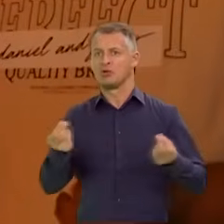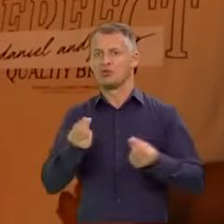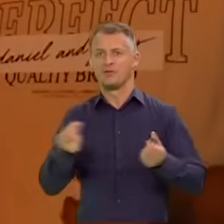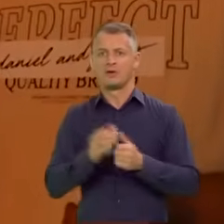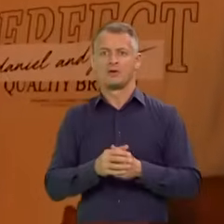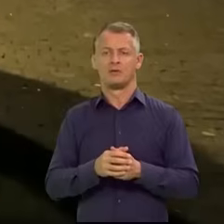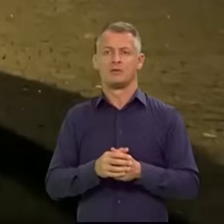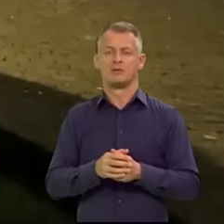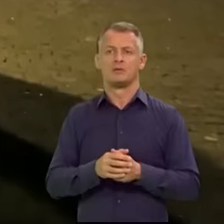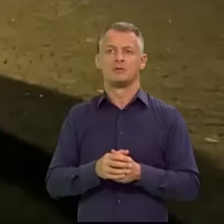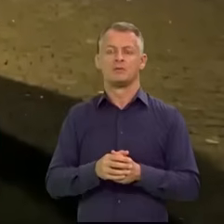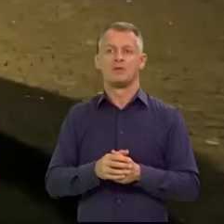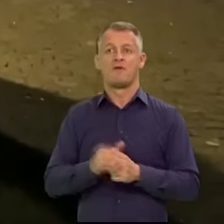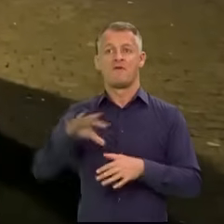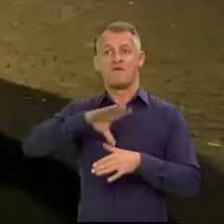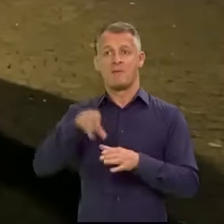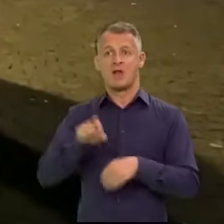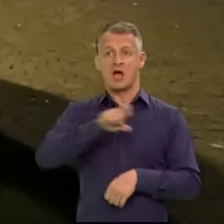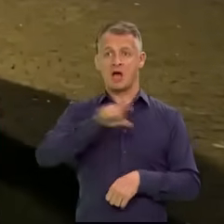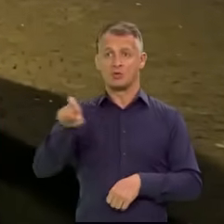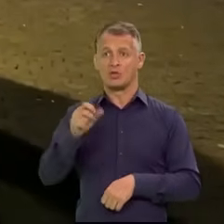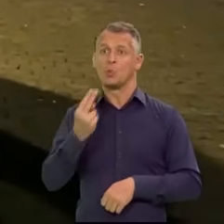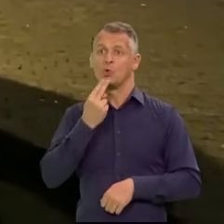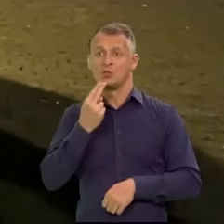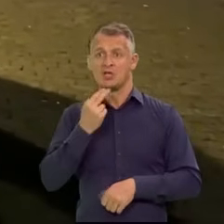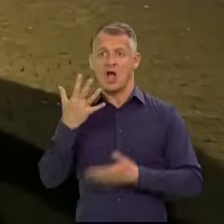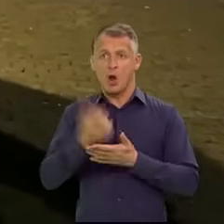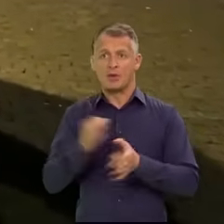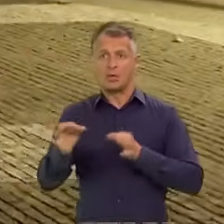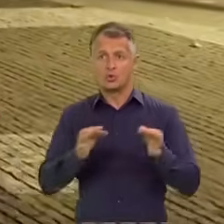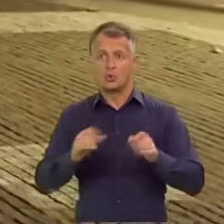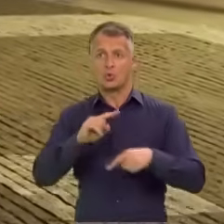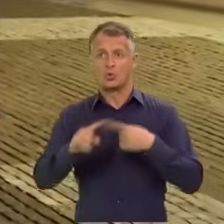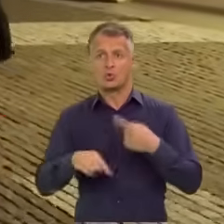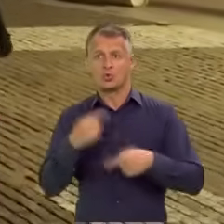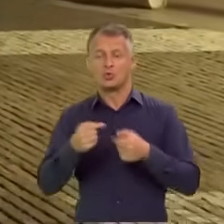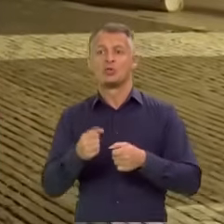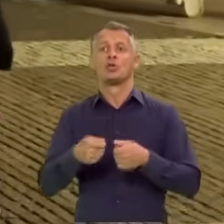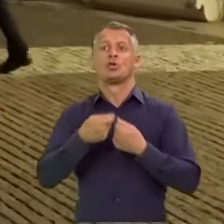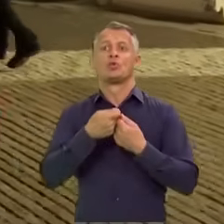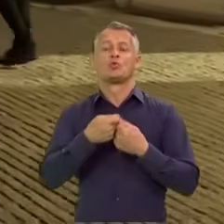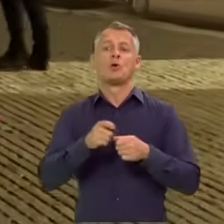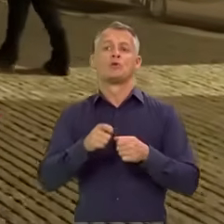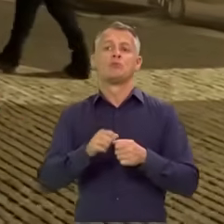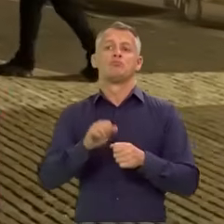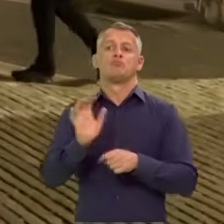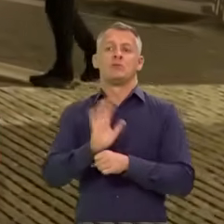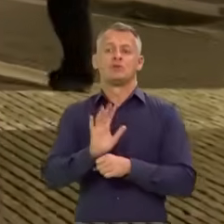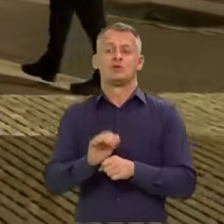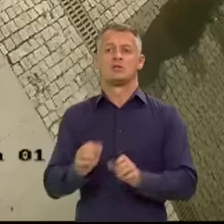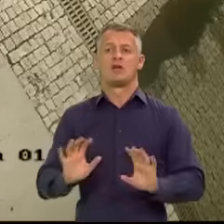o rază, habar n-am. Familia acuză că oamenii legii au luat măsuri numai după ce opinia publică s-a revoltat în urma acestui